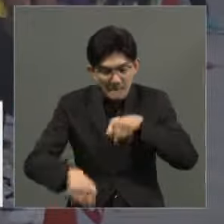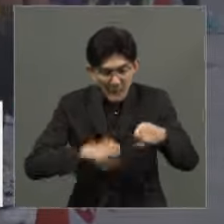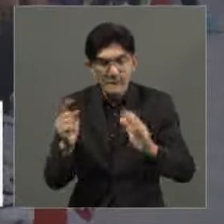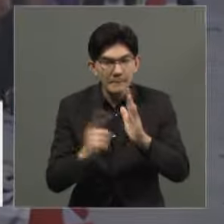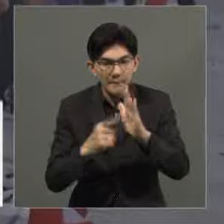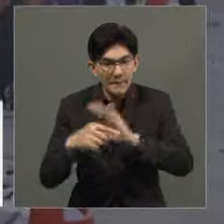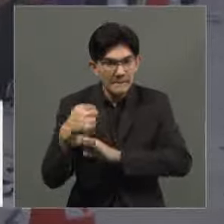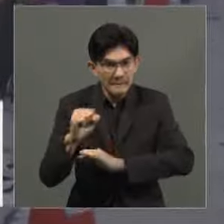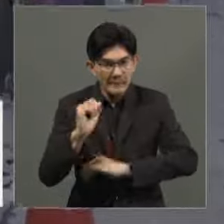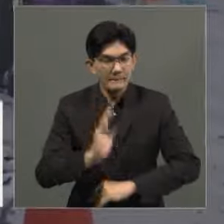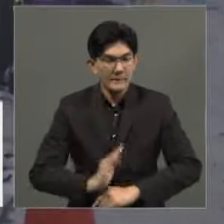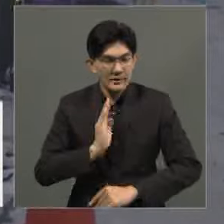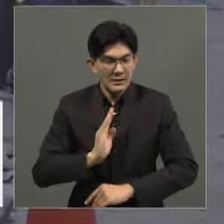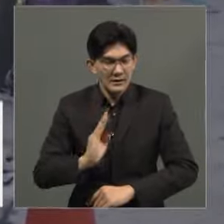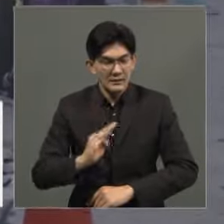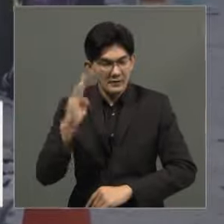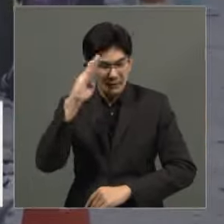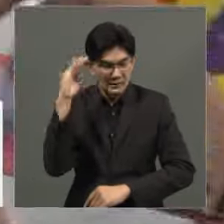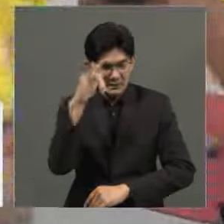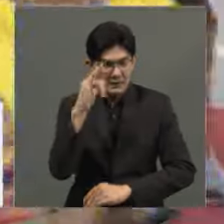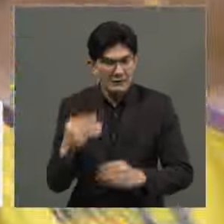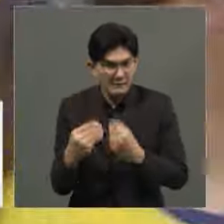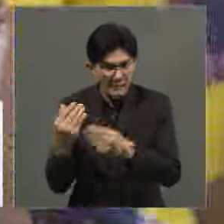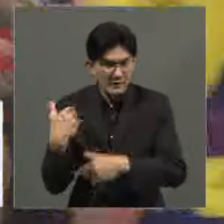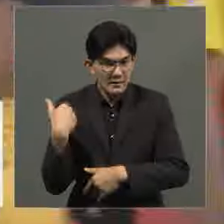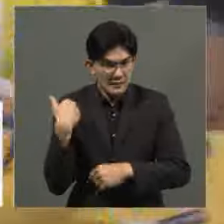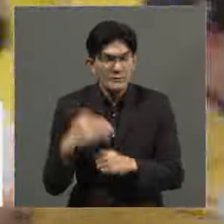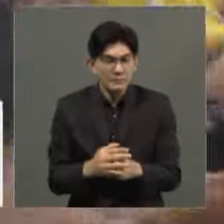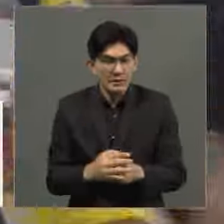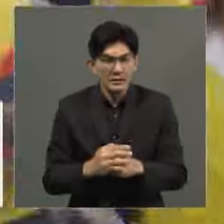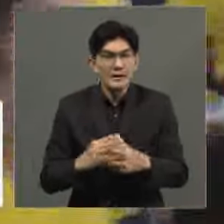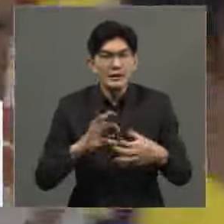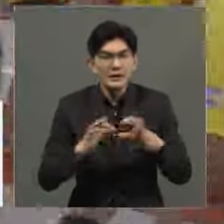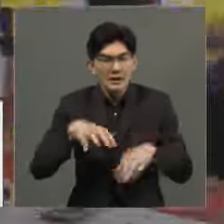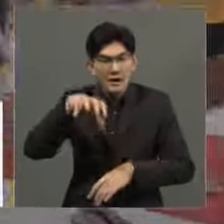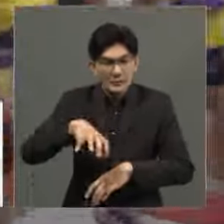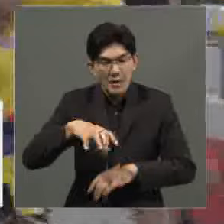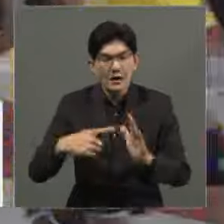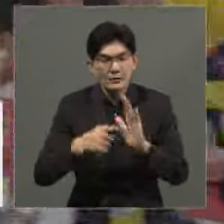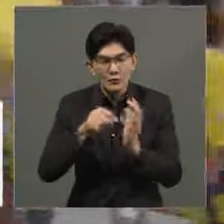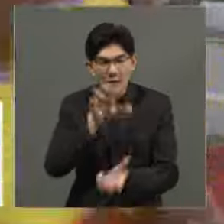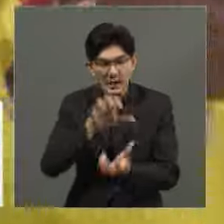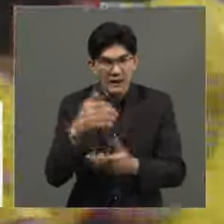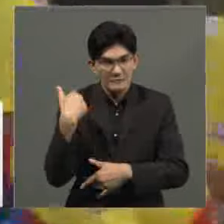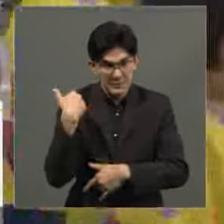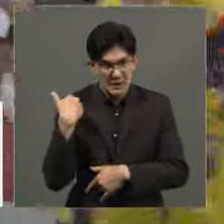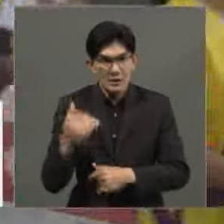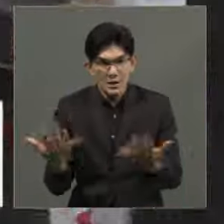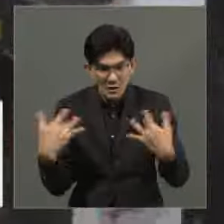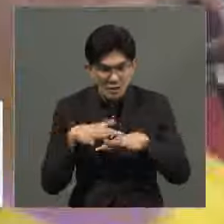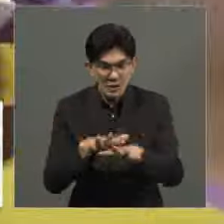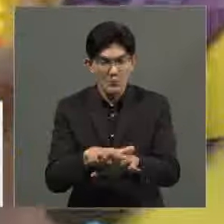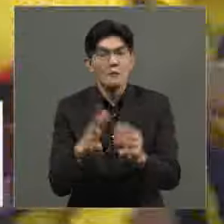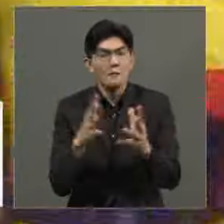เกียรติพระบาทสมเด็จพระเจ้าอยู่หัวจัดขึ้นที่สนามกีฬาจังหวัดสมุทรปราการที่ตำบลบางปลาอำเภอบางพลีนะครับก็ก็มีผู้เข้าร่วม